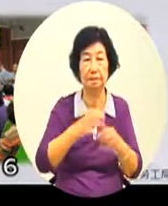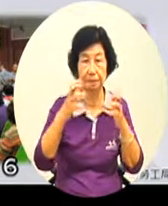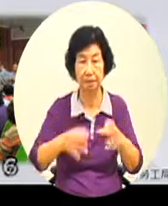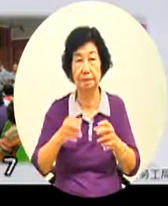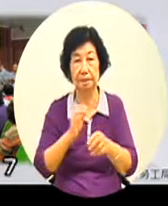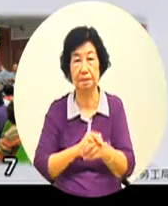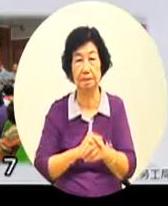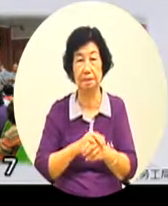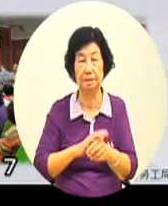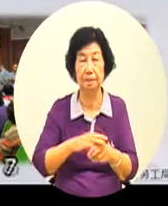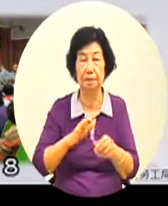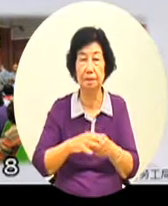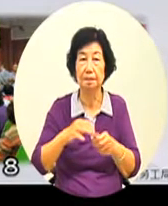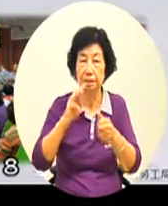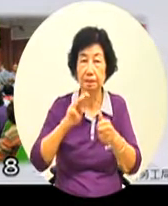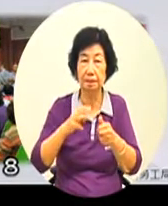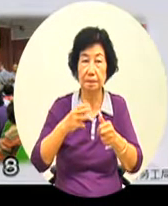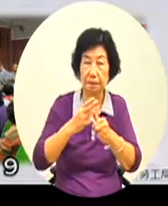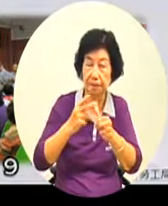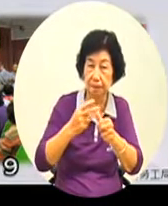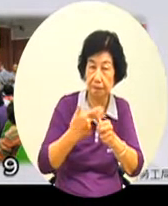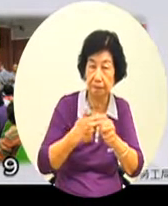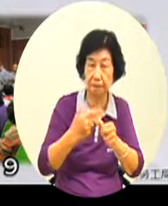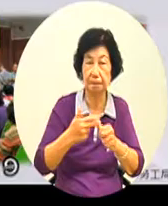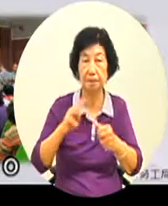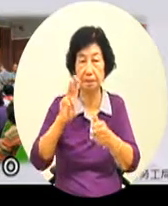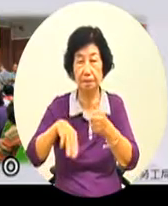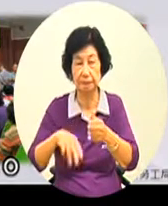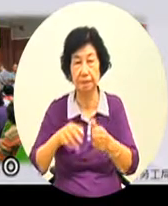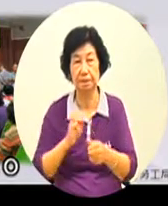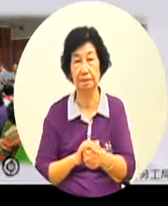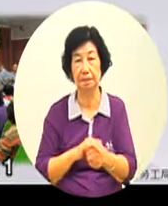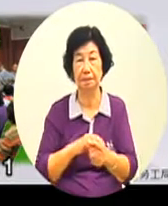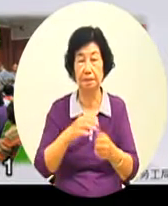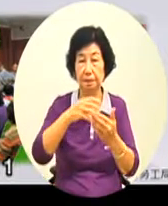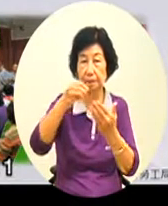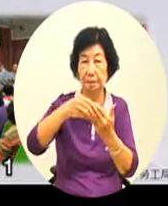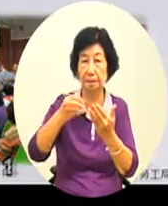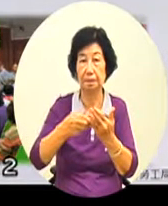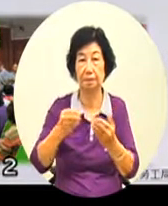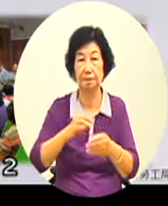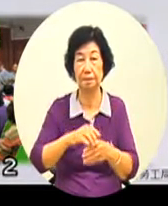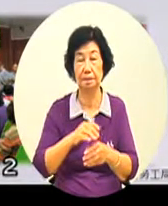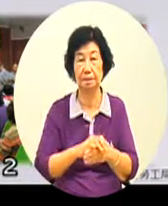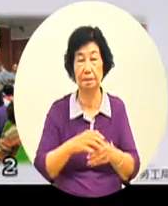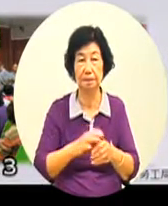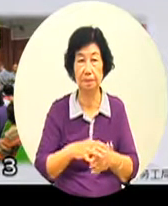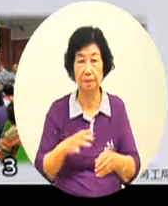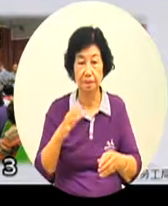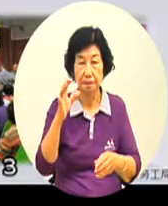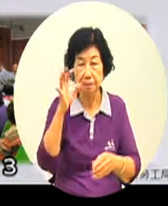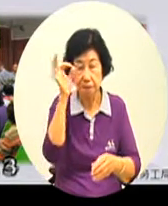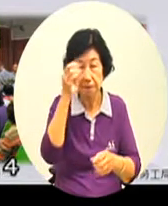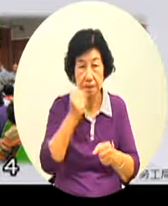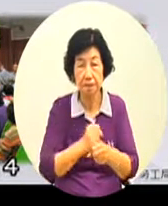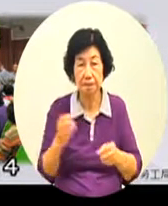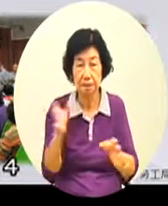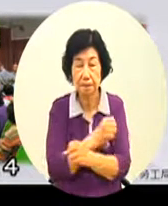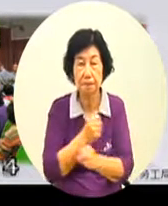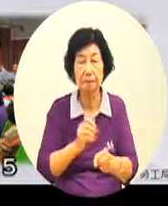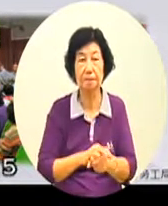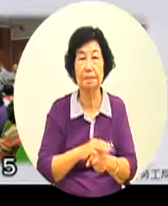向的职训参训学员遴选机制，有效地筛选符合性向职能的失业者参加职业训练，促